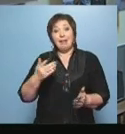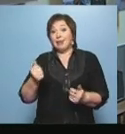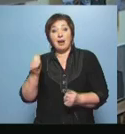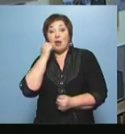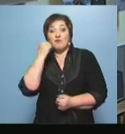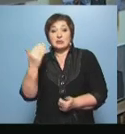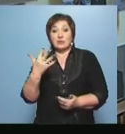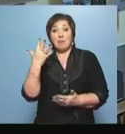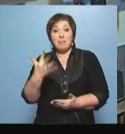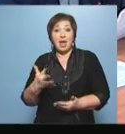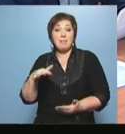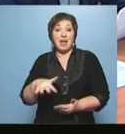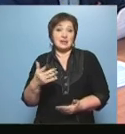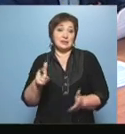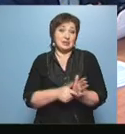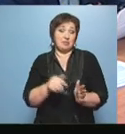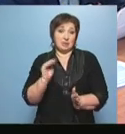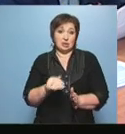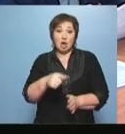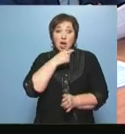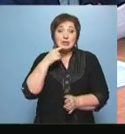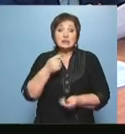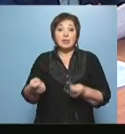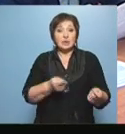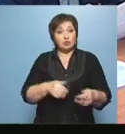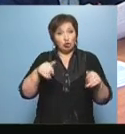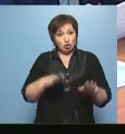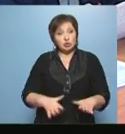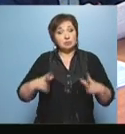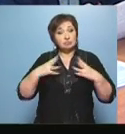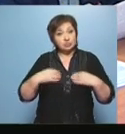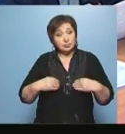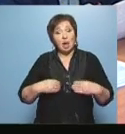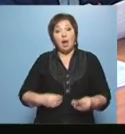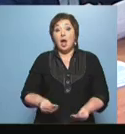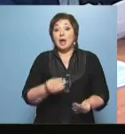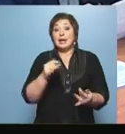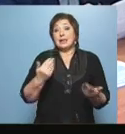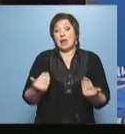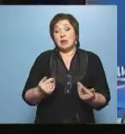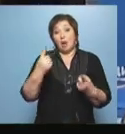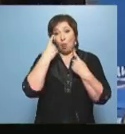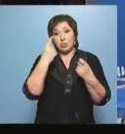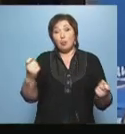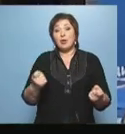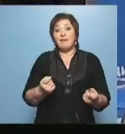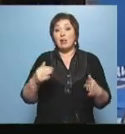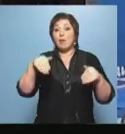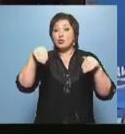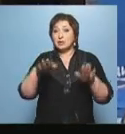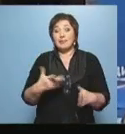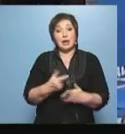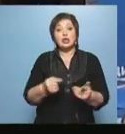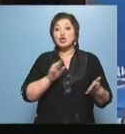по 5-7 тысяч было. Российское правительство решило умерить аппетиты университетов и на днях опубликовало постановление, где